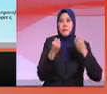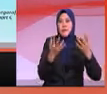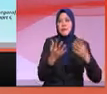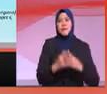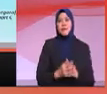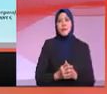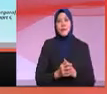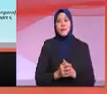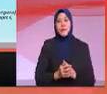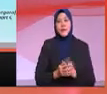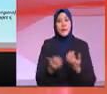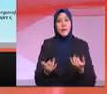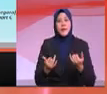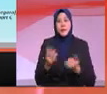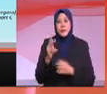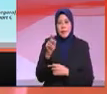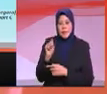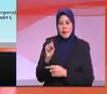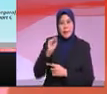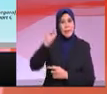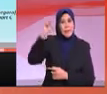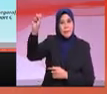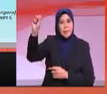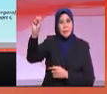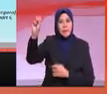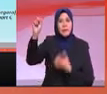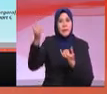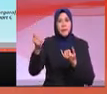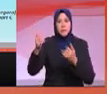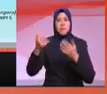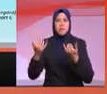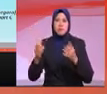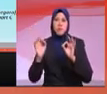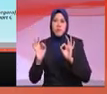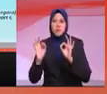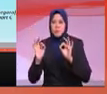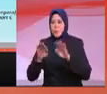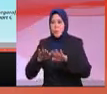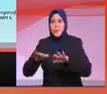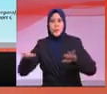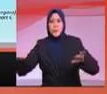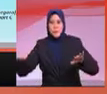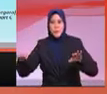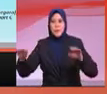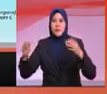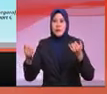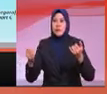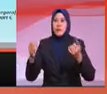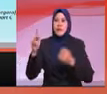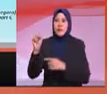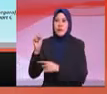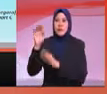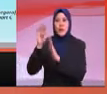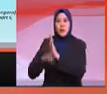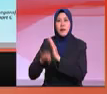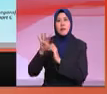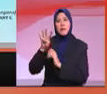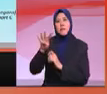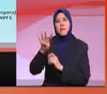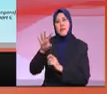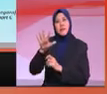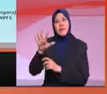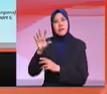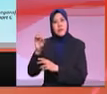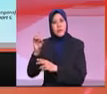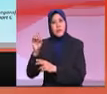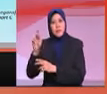kita lihat kes-kes di negeri Sabah semakin stabil. Iaitu pada hari ini pun kes itu kurang pada 350